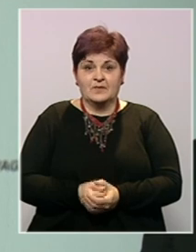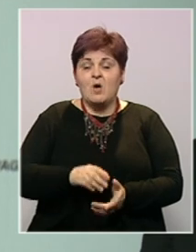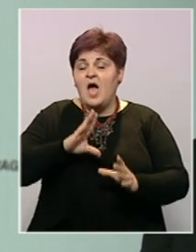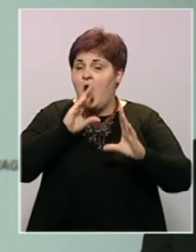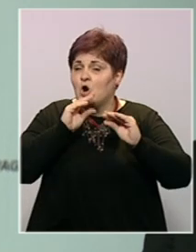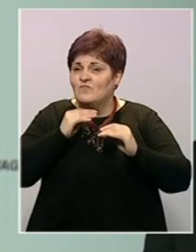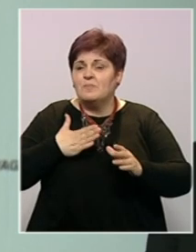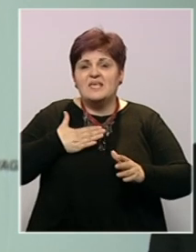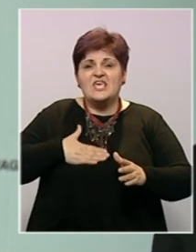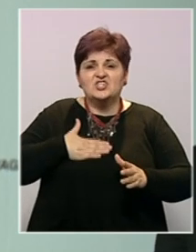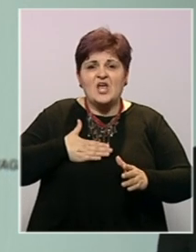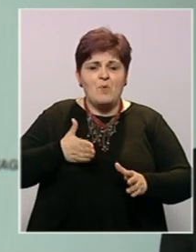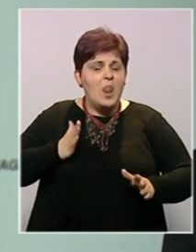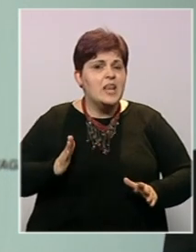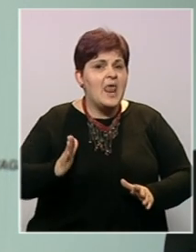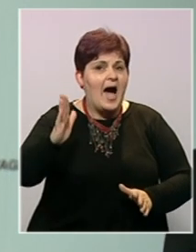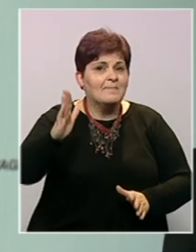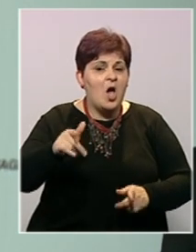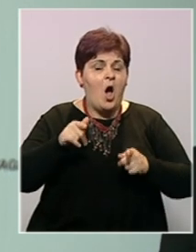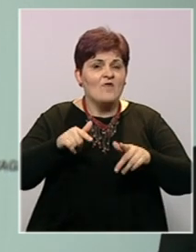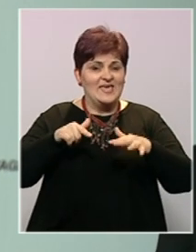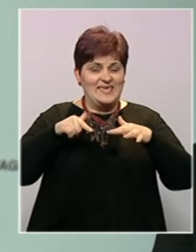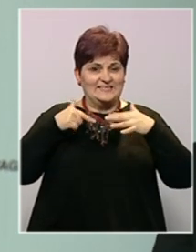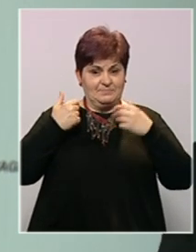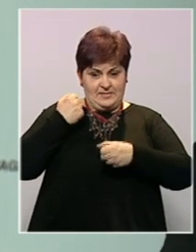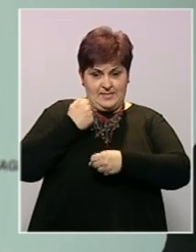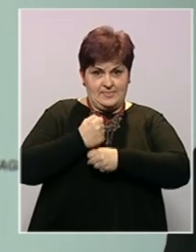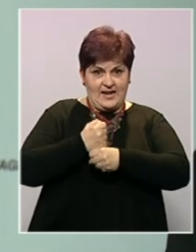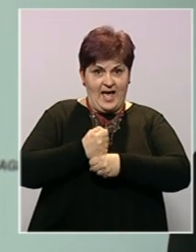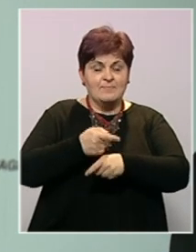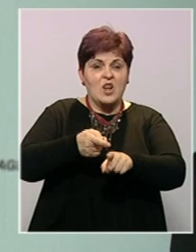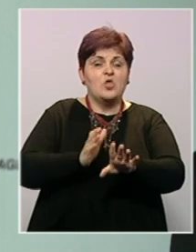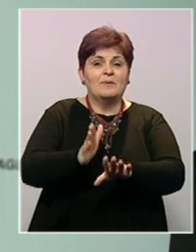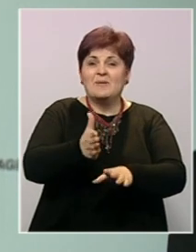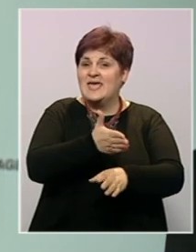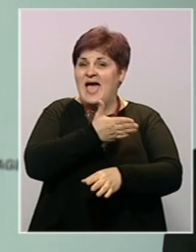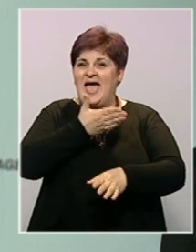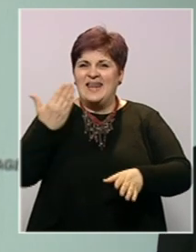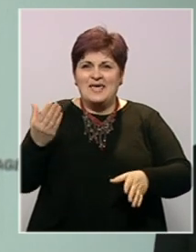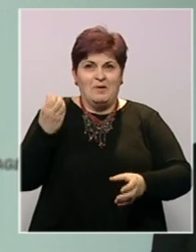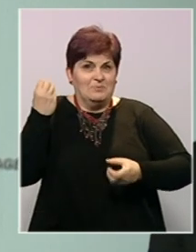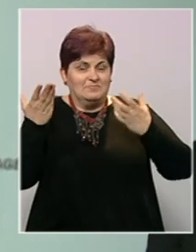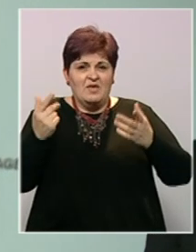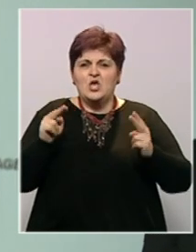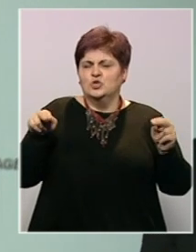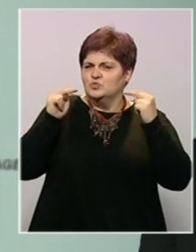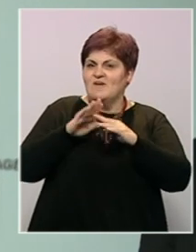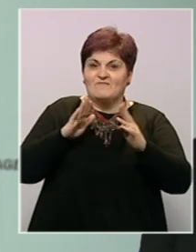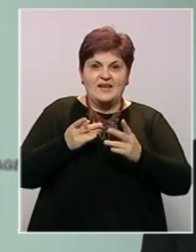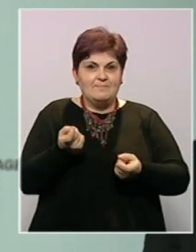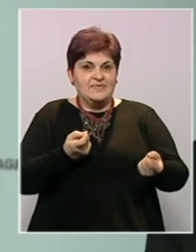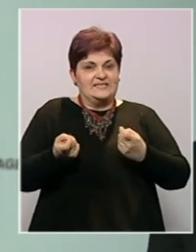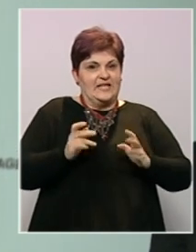Govorili smo da želimo da napredujemo, a od ove sedmice želimo da radimo na napretku. Nemamo iluzija, suočavamo se sa velikim